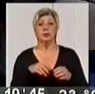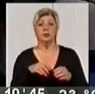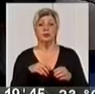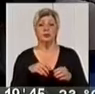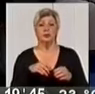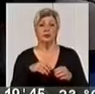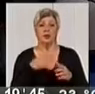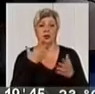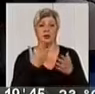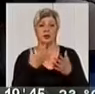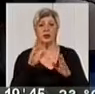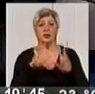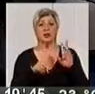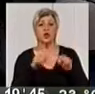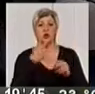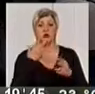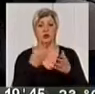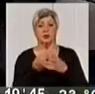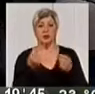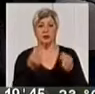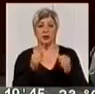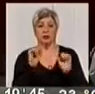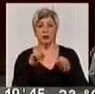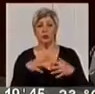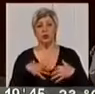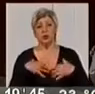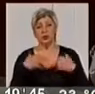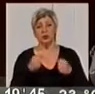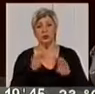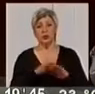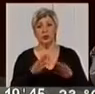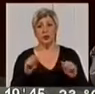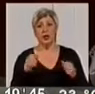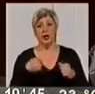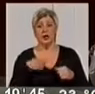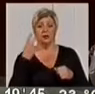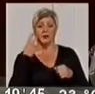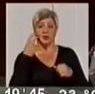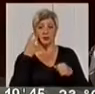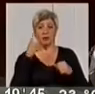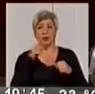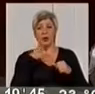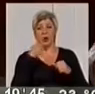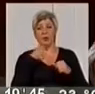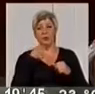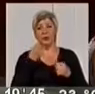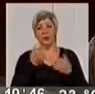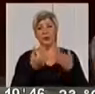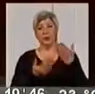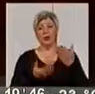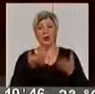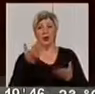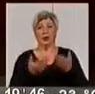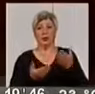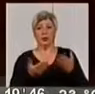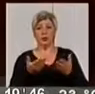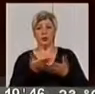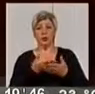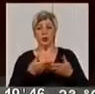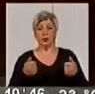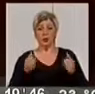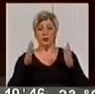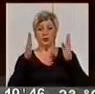передбачати гроші на оздоровлення дітей. До речі, я завжди говорю, що якщо ми, скажімо, в